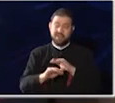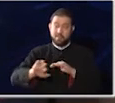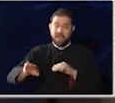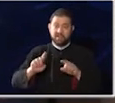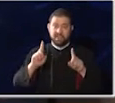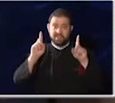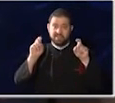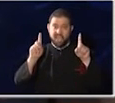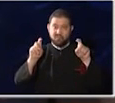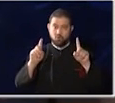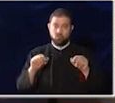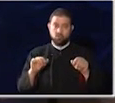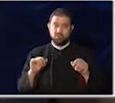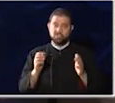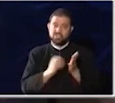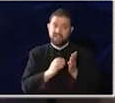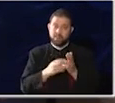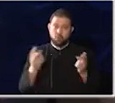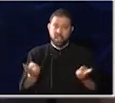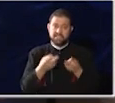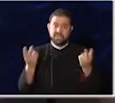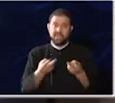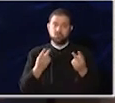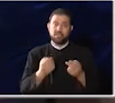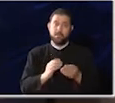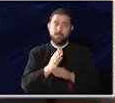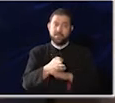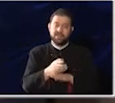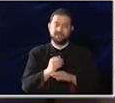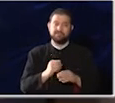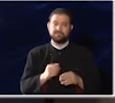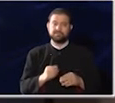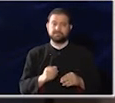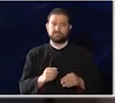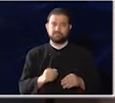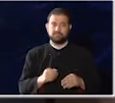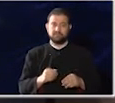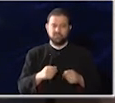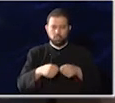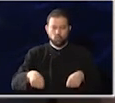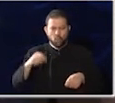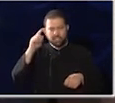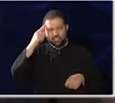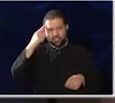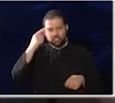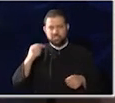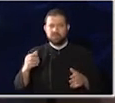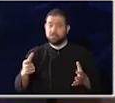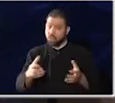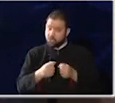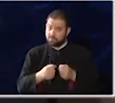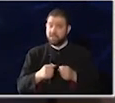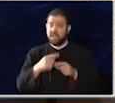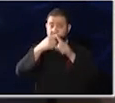ispită din partea diavolului și trebuie să căutăm prin mijloacele cunoscute